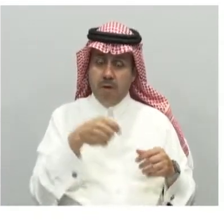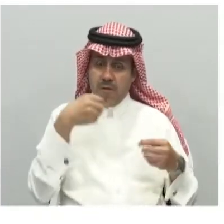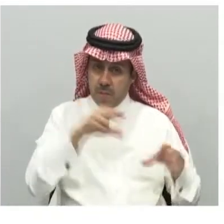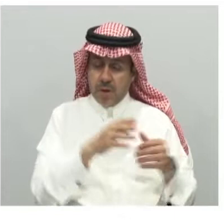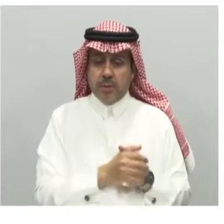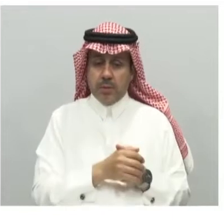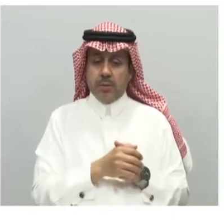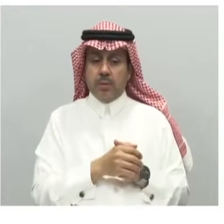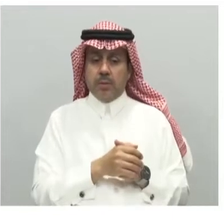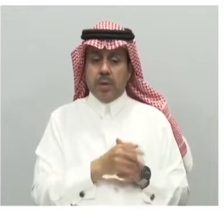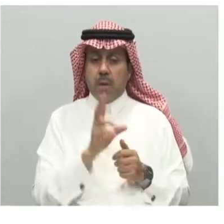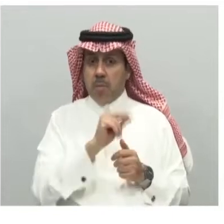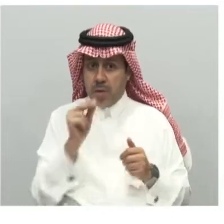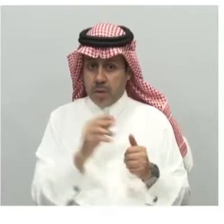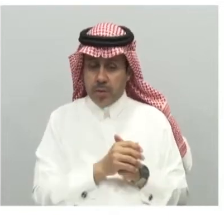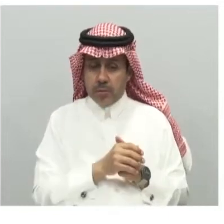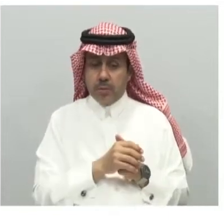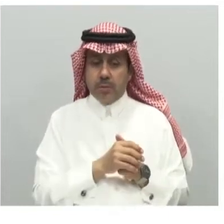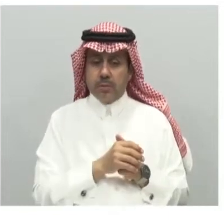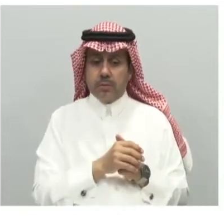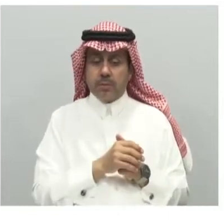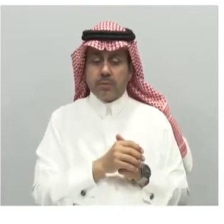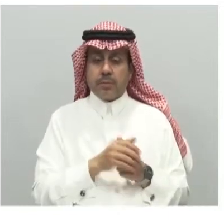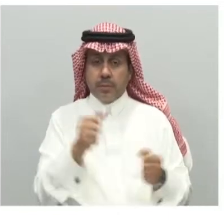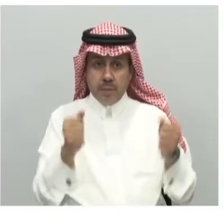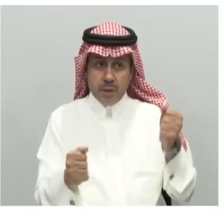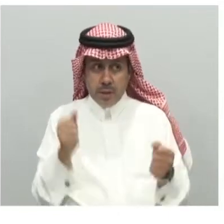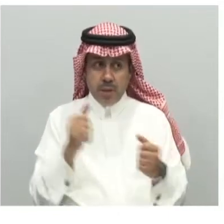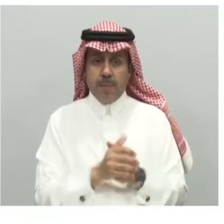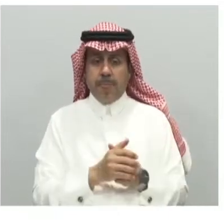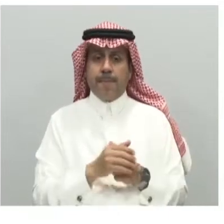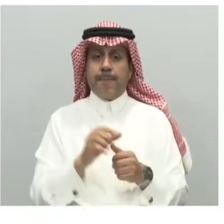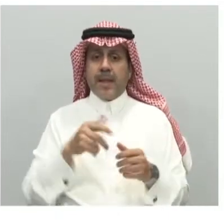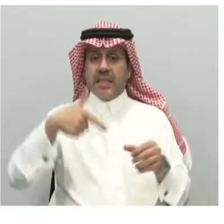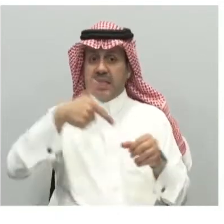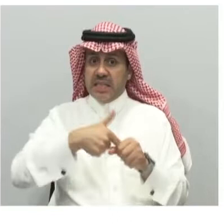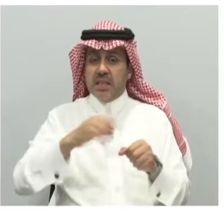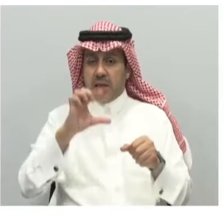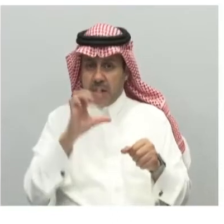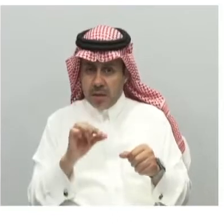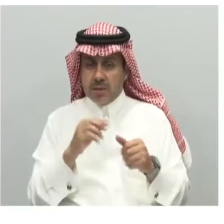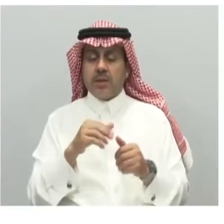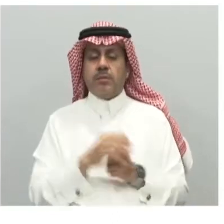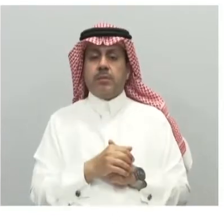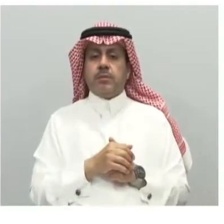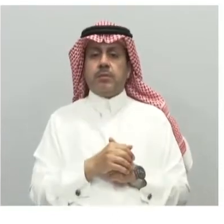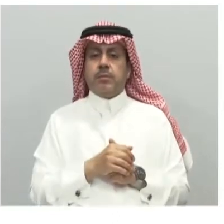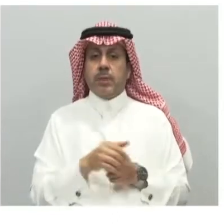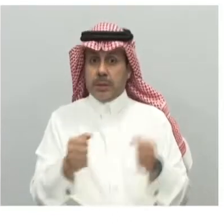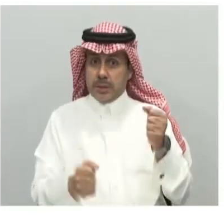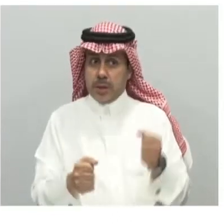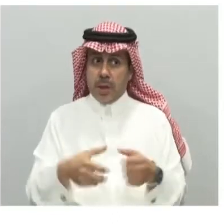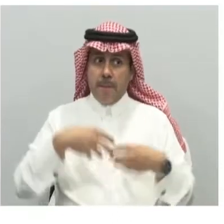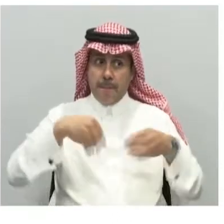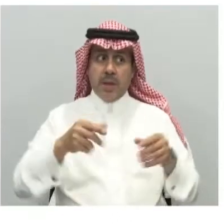به مثل ان يقول السياره ينقص زيتها لاحظ معي يعني ان